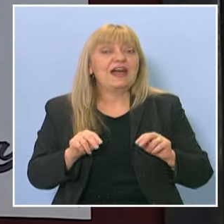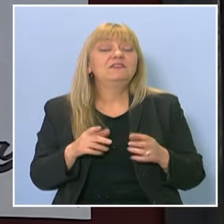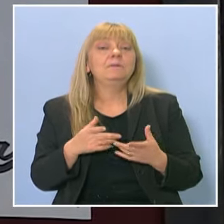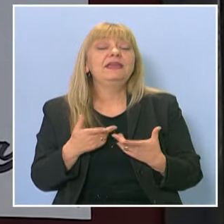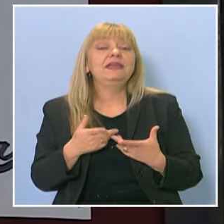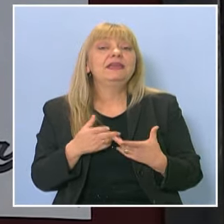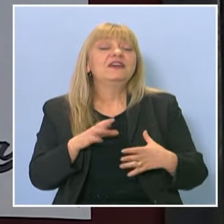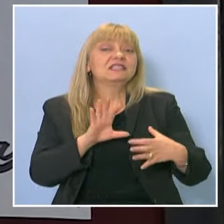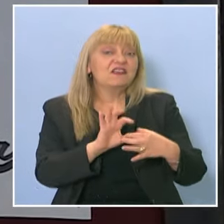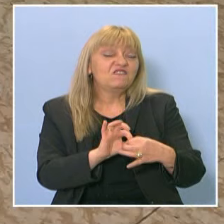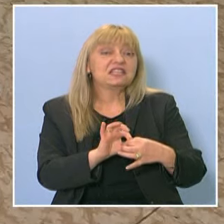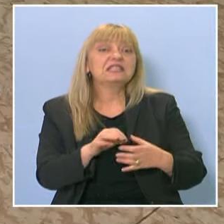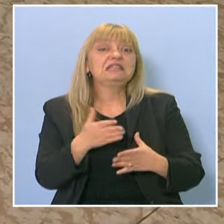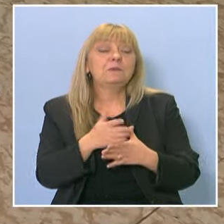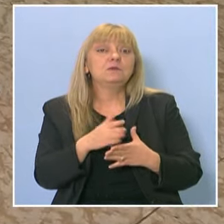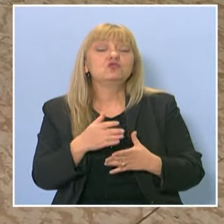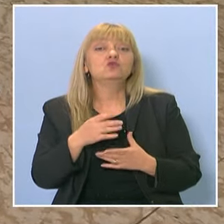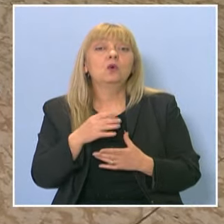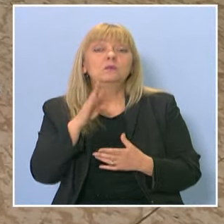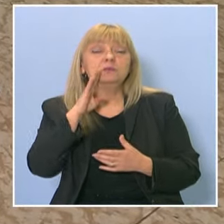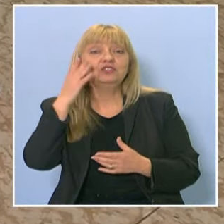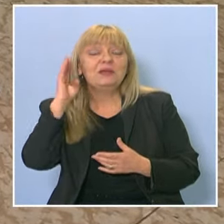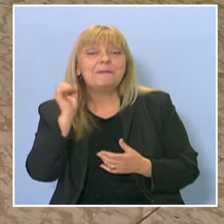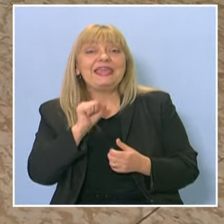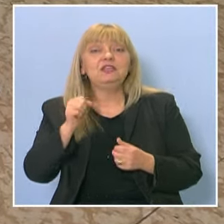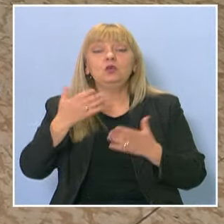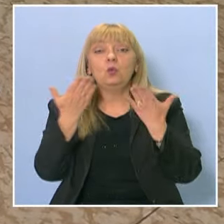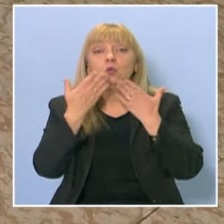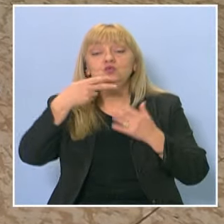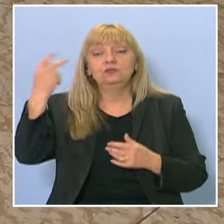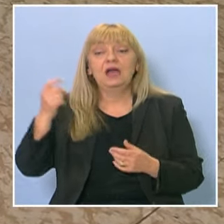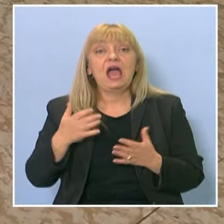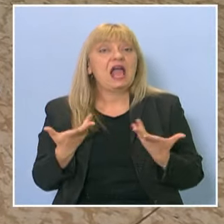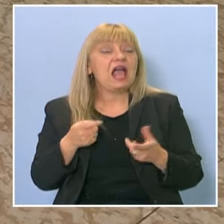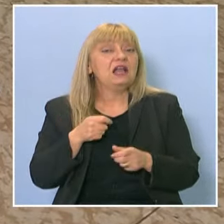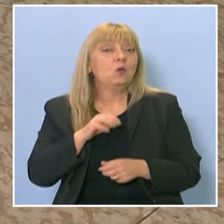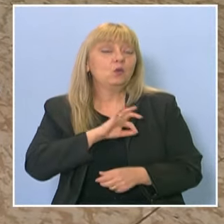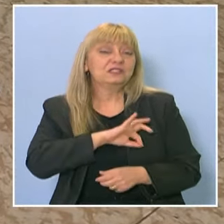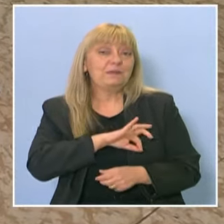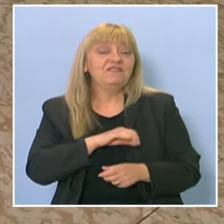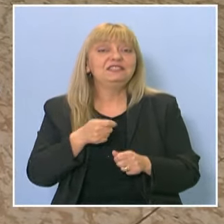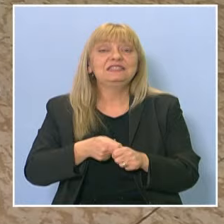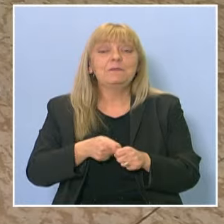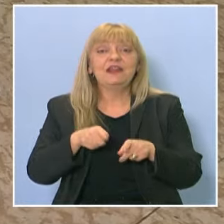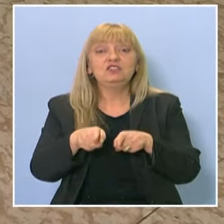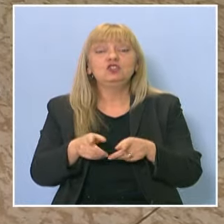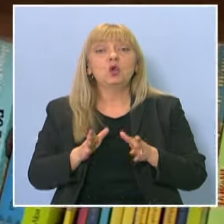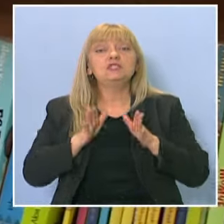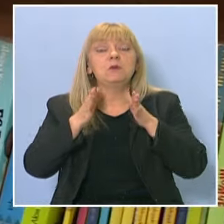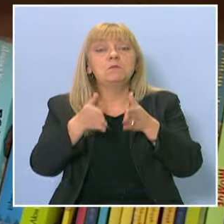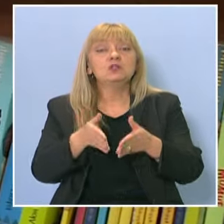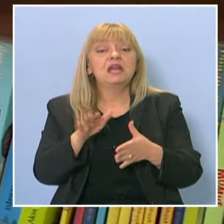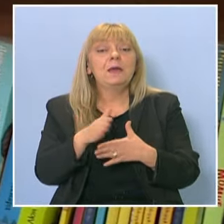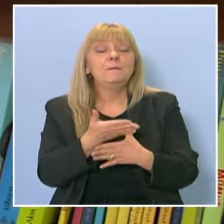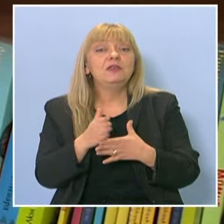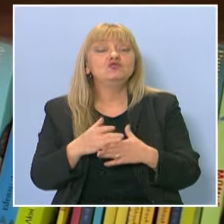училище и родители. Как успявате да изградите този мост между семействата и образователната институция?